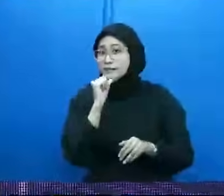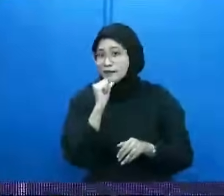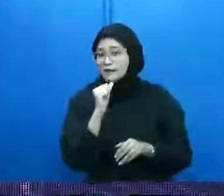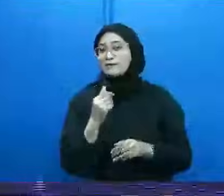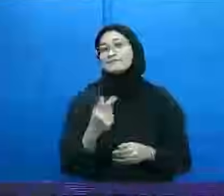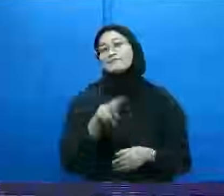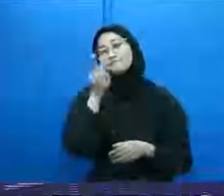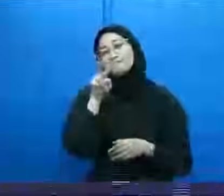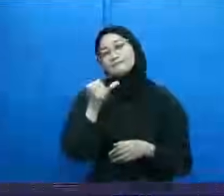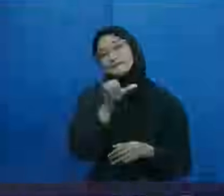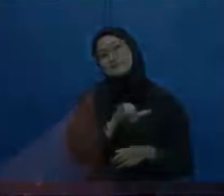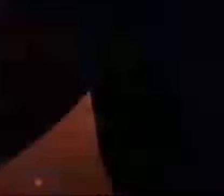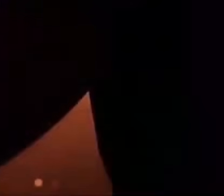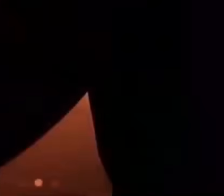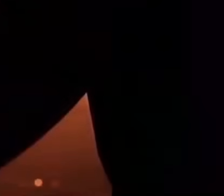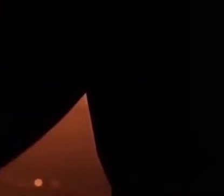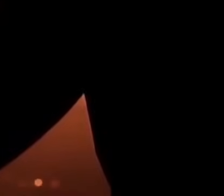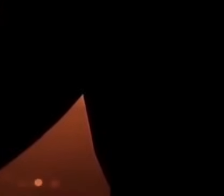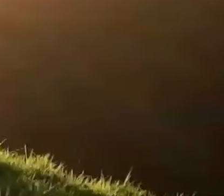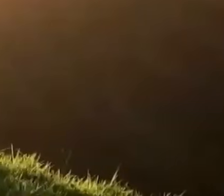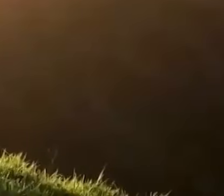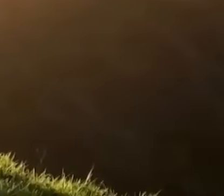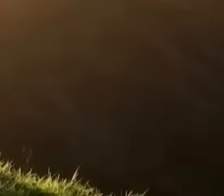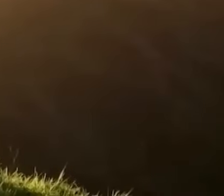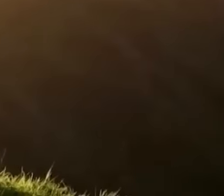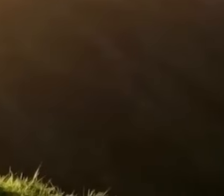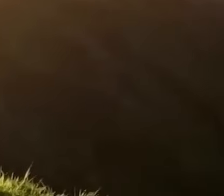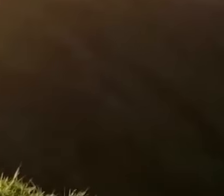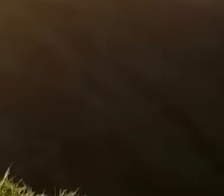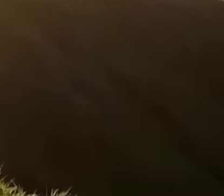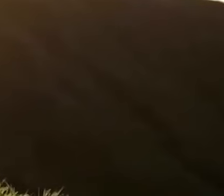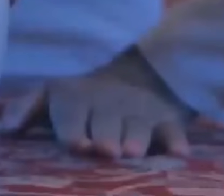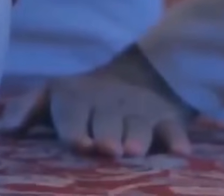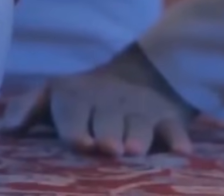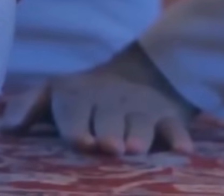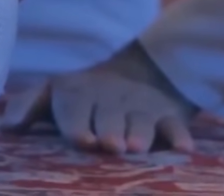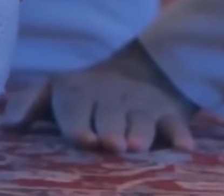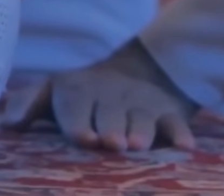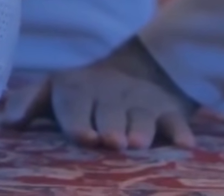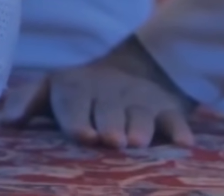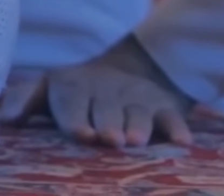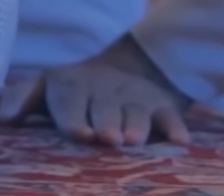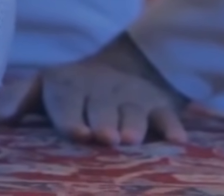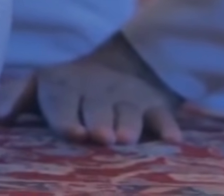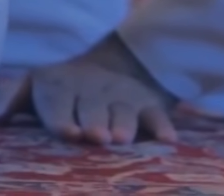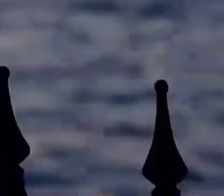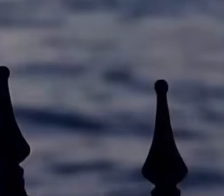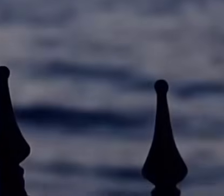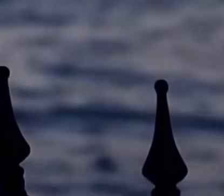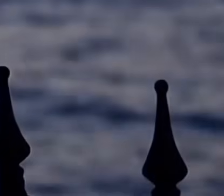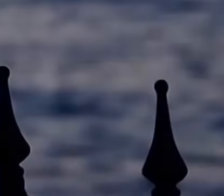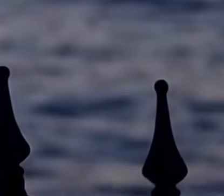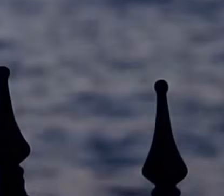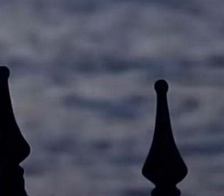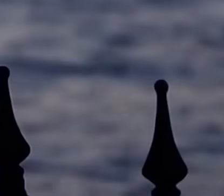sama-sama. Jadi kalau Anda mau hijrah, Anda ingin berubah, Anda ingin lebih dekat dengan Allah Subhanahu wa Ta'ala,